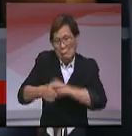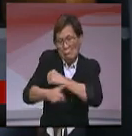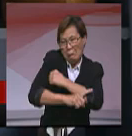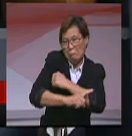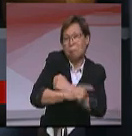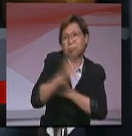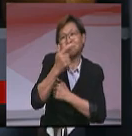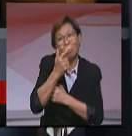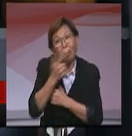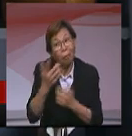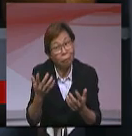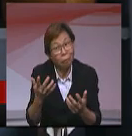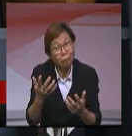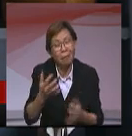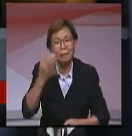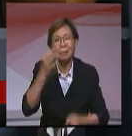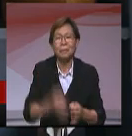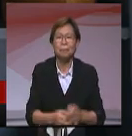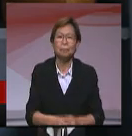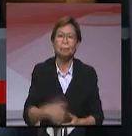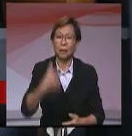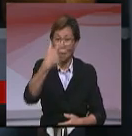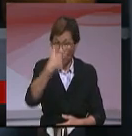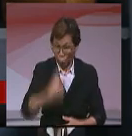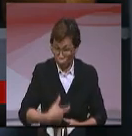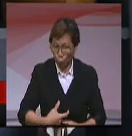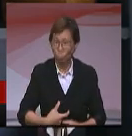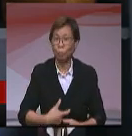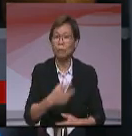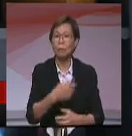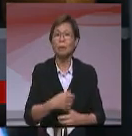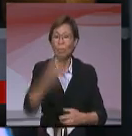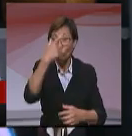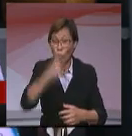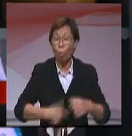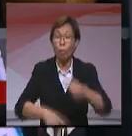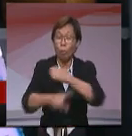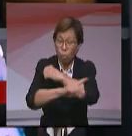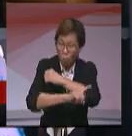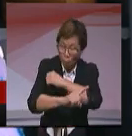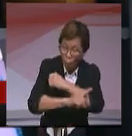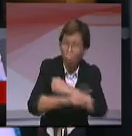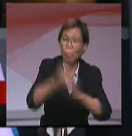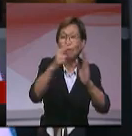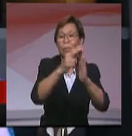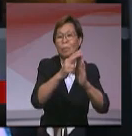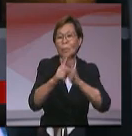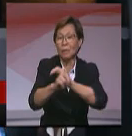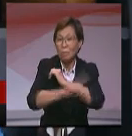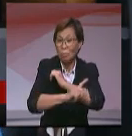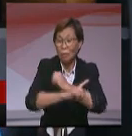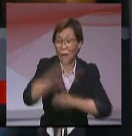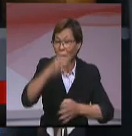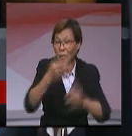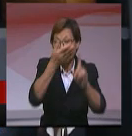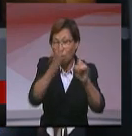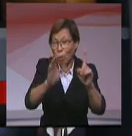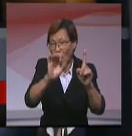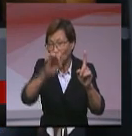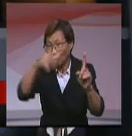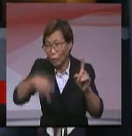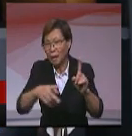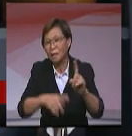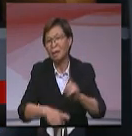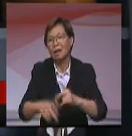undang-undang. Bukan sahaja individu yang akan dikenakan tindakan undang-undang jika gagal mematuhi SOP, tetapi